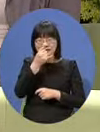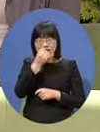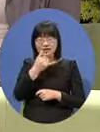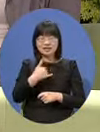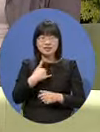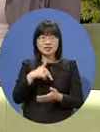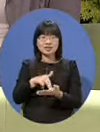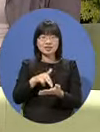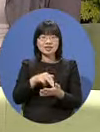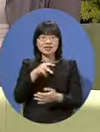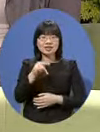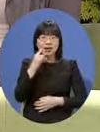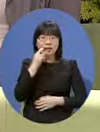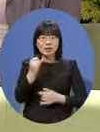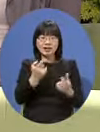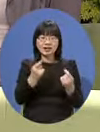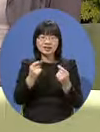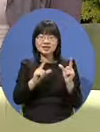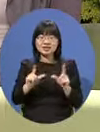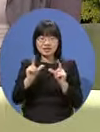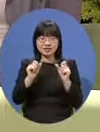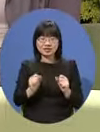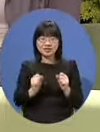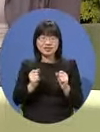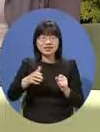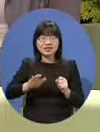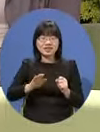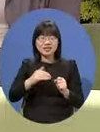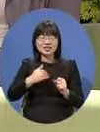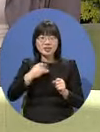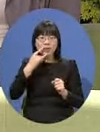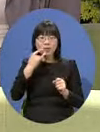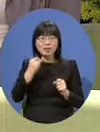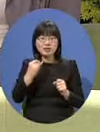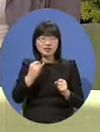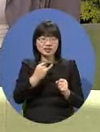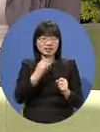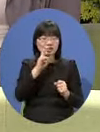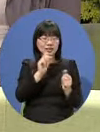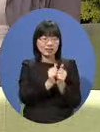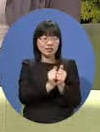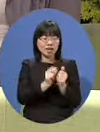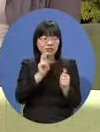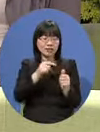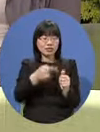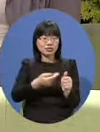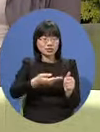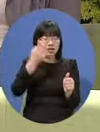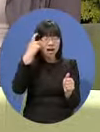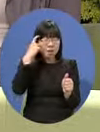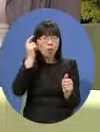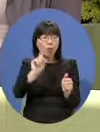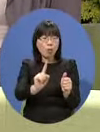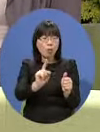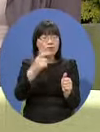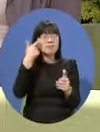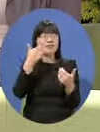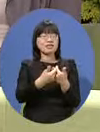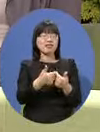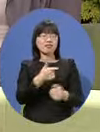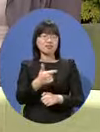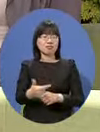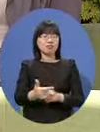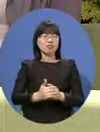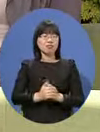저는 시어머니랑 같이 사는데요. 저희 어머니께서는 남자애들을 음악을 가르쳐서 뭐 하냐 굉장히 반대를 하시는 거예요.